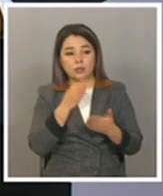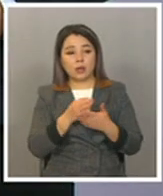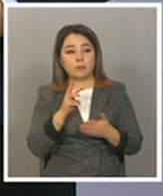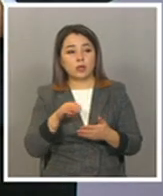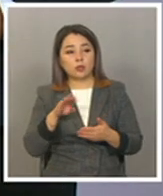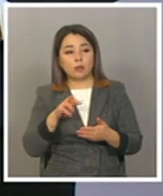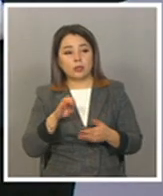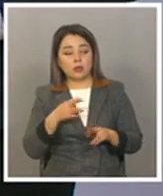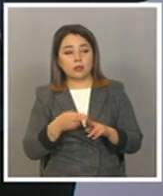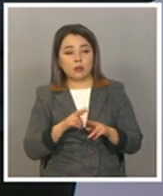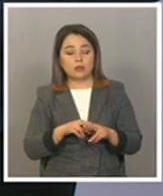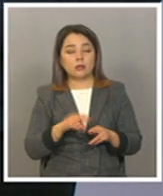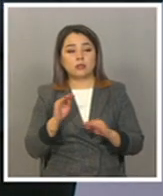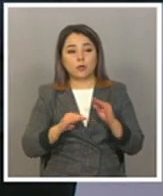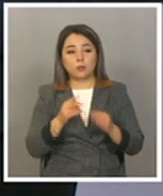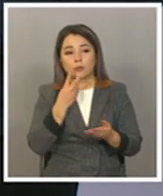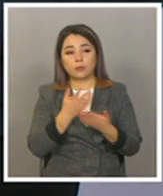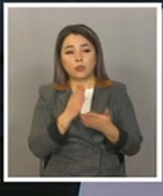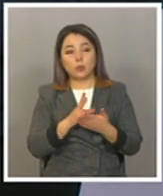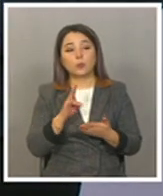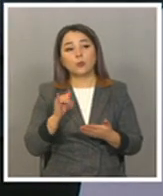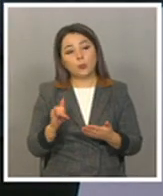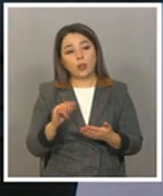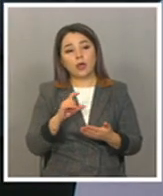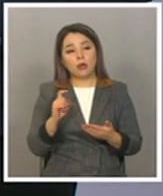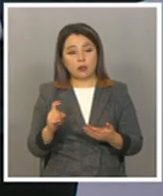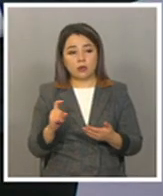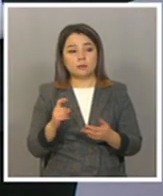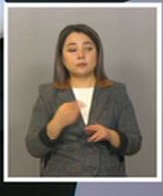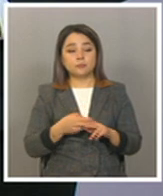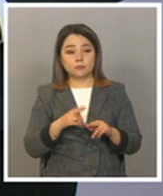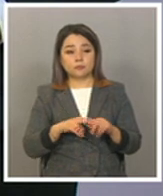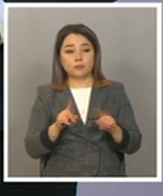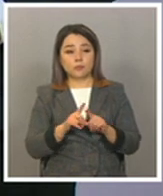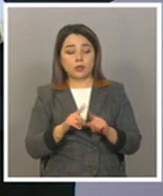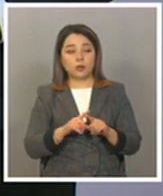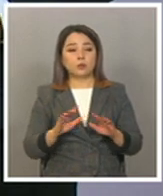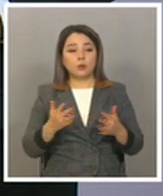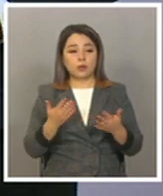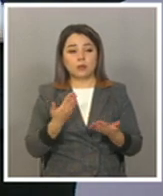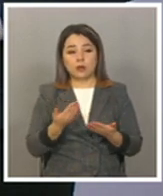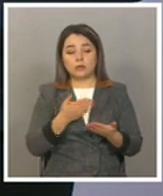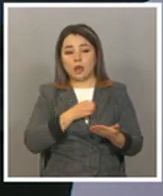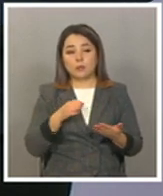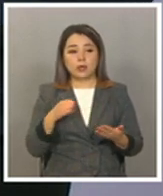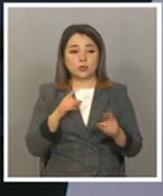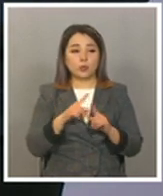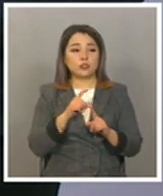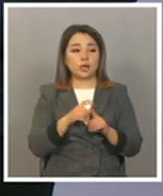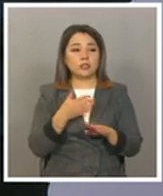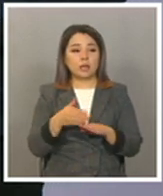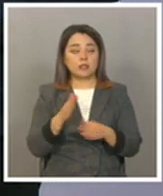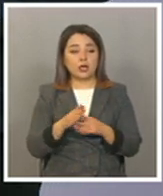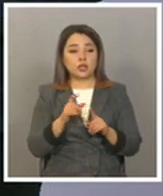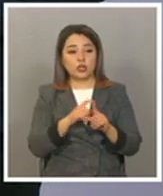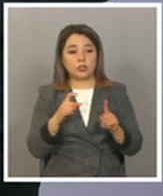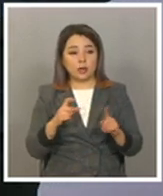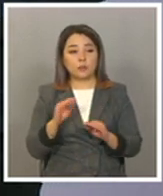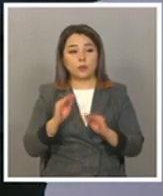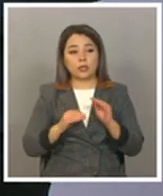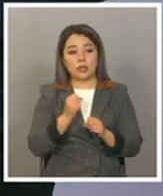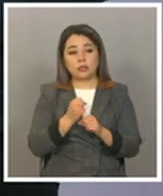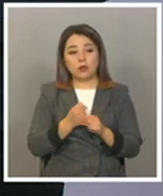бывают непроизводными, ну, эх, то есть не произошли от самостоятельных частей речи, и производными, то